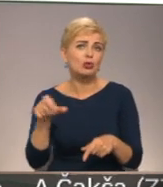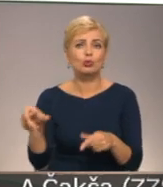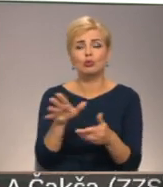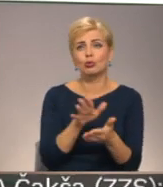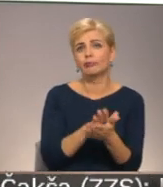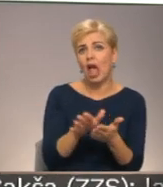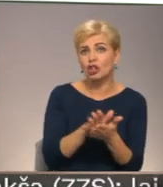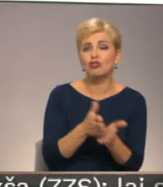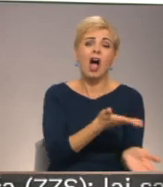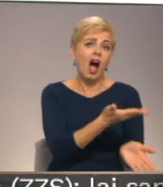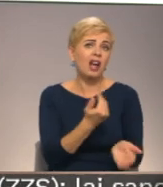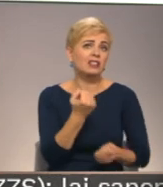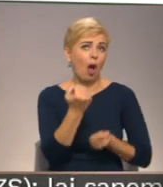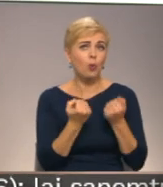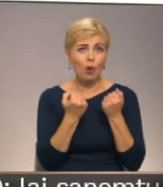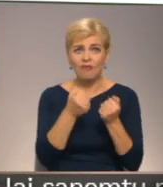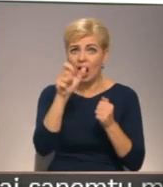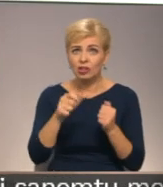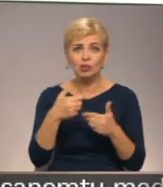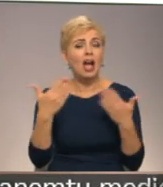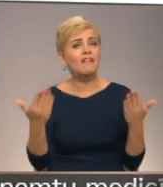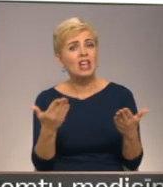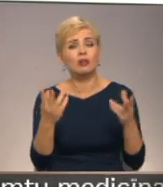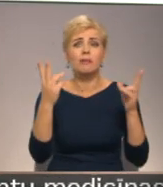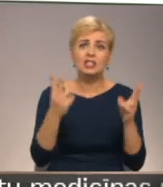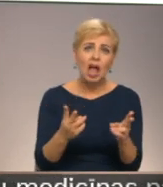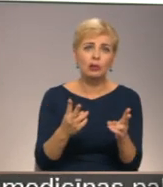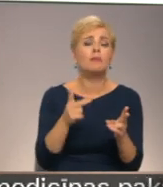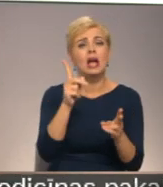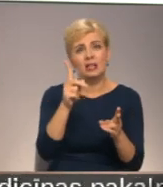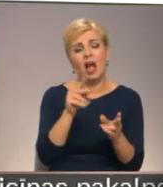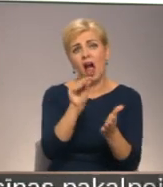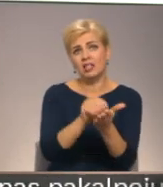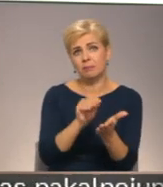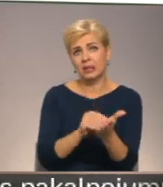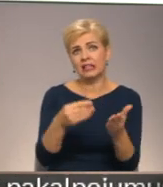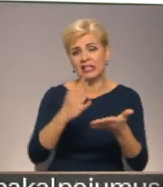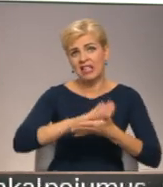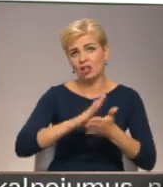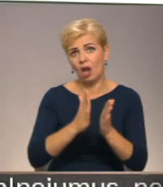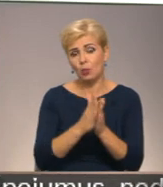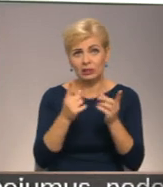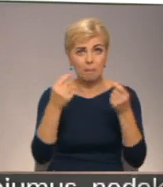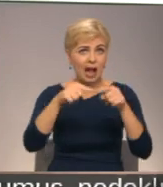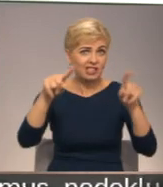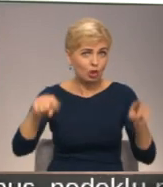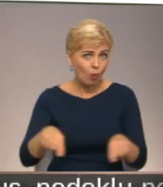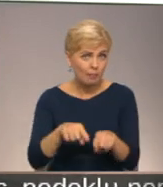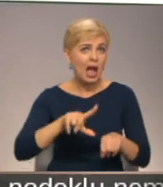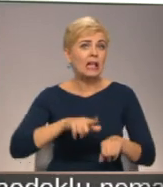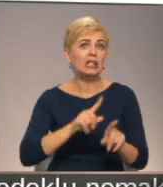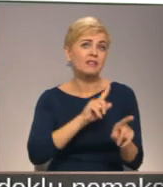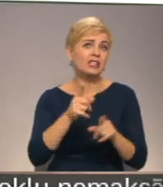paziņojumu. Turklāt Latvijas transporta līdzekļu apdrošināšanas birojas rudens otrajā pusē piedāvās iespēju šādus paziņojumus